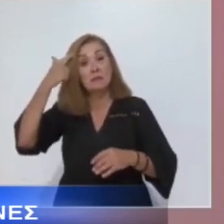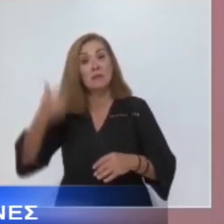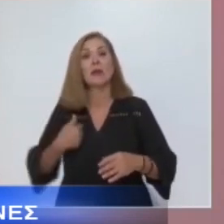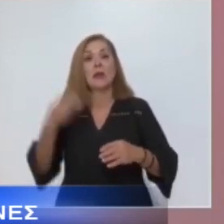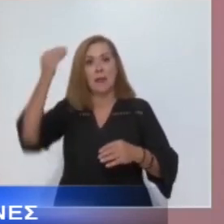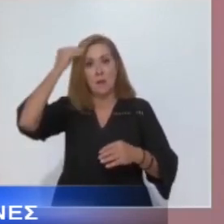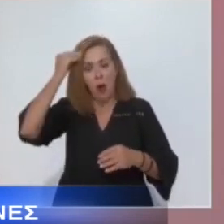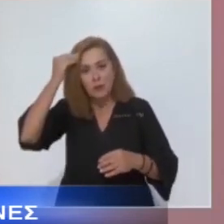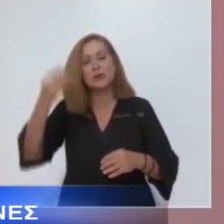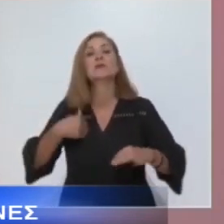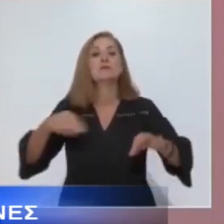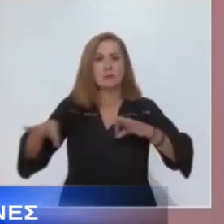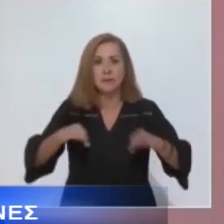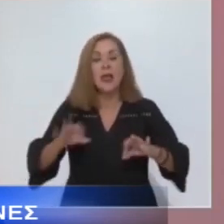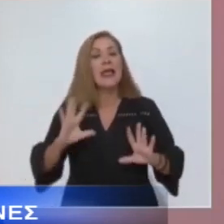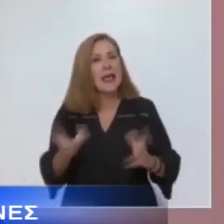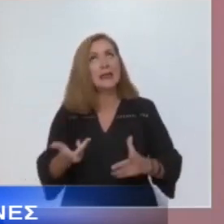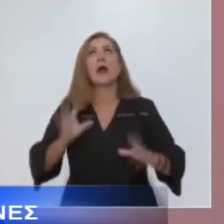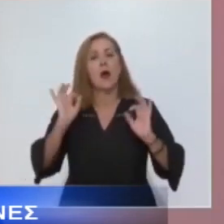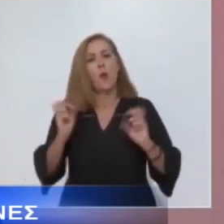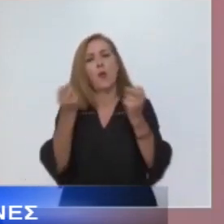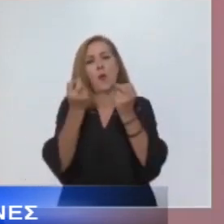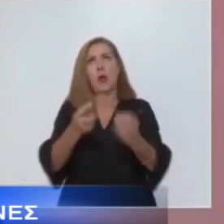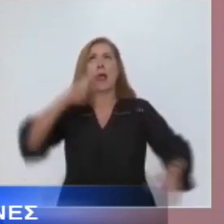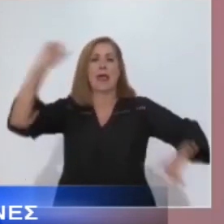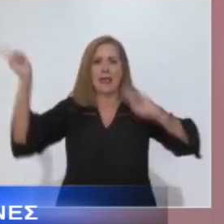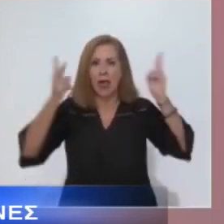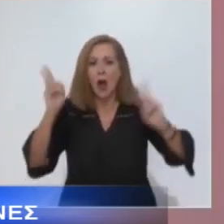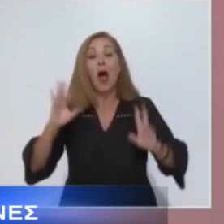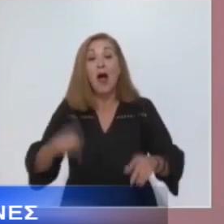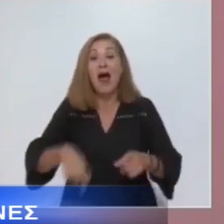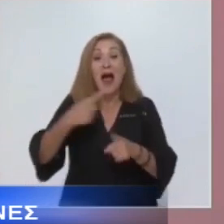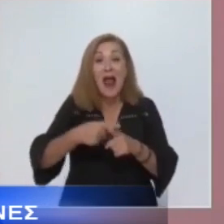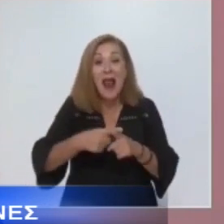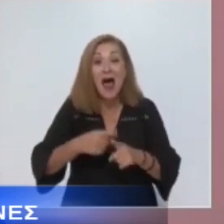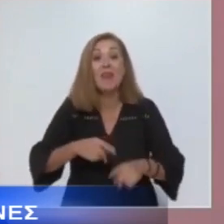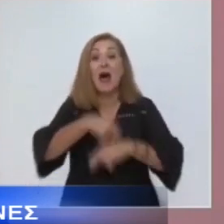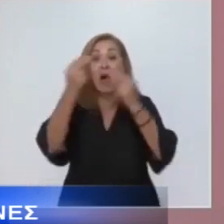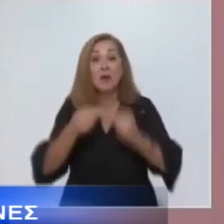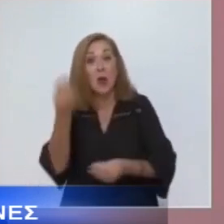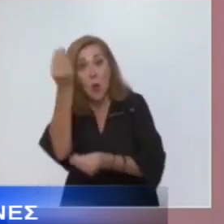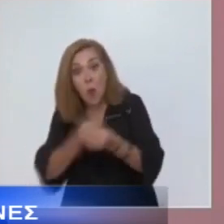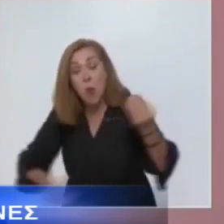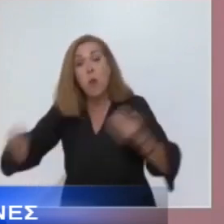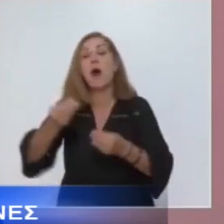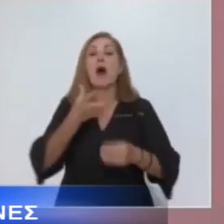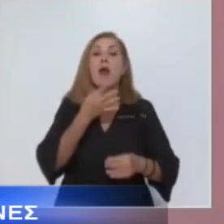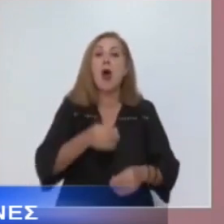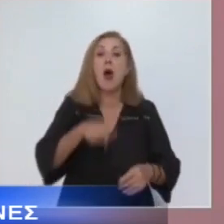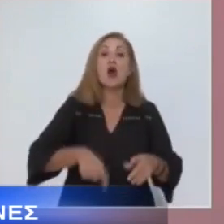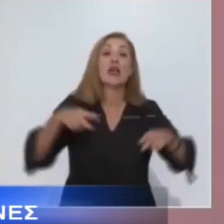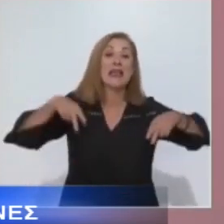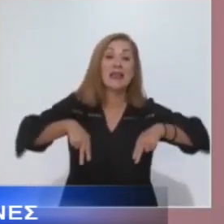κρίση να είναι εξωγενής, αλλά οι επιπτώσεις του στην Ελλάδα μεγενθύνονται γιατί η κυβέρνηση δεν επέλεξε να επενδύσει